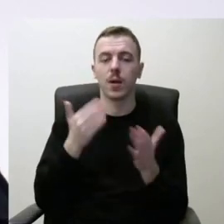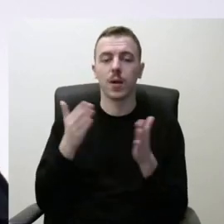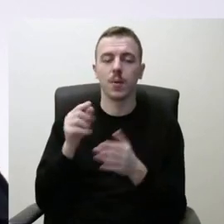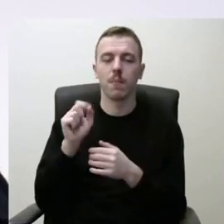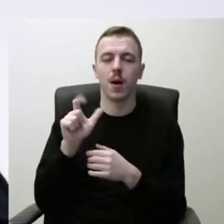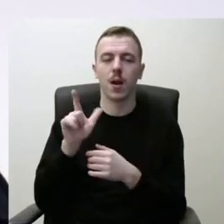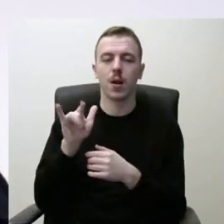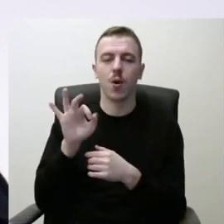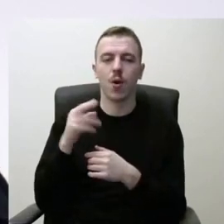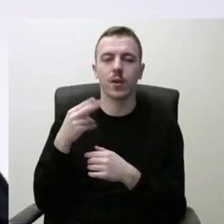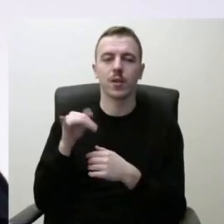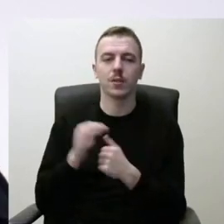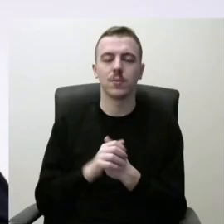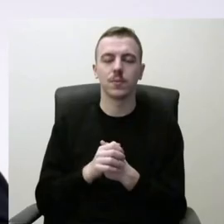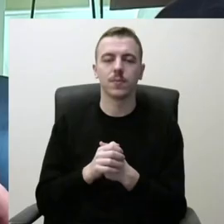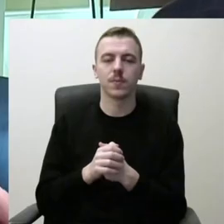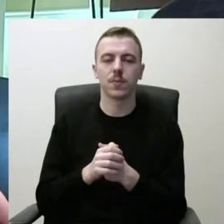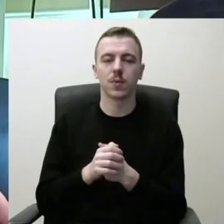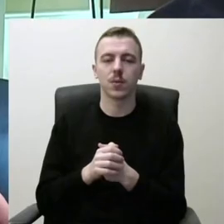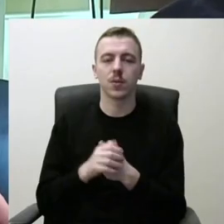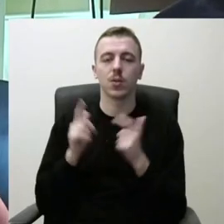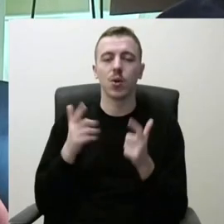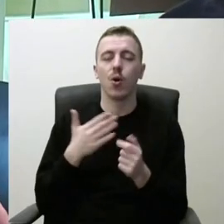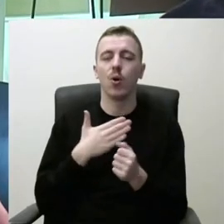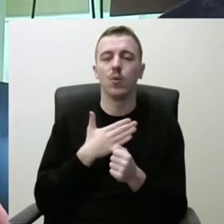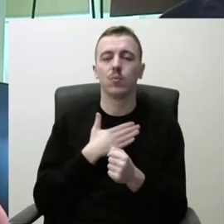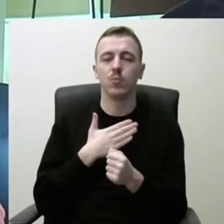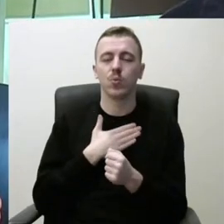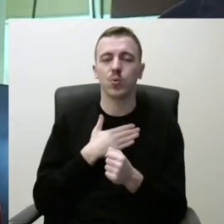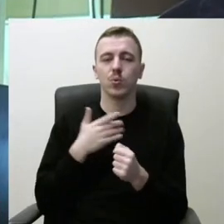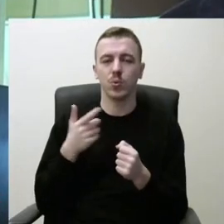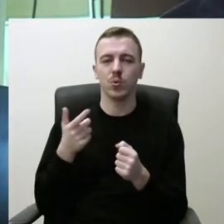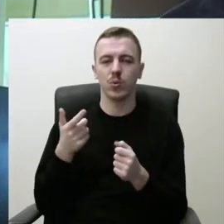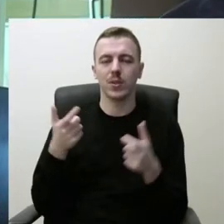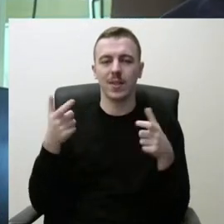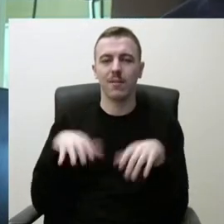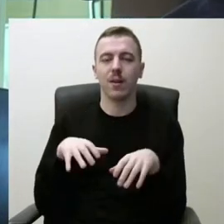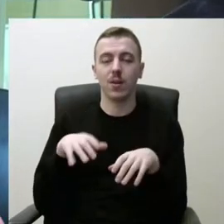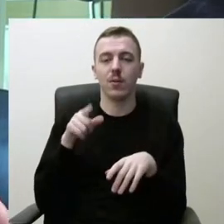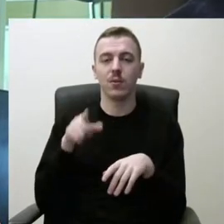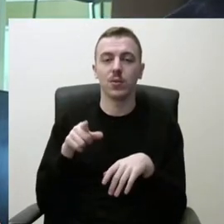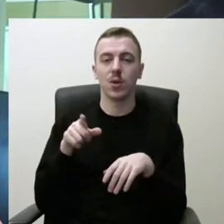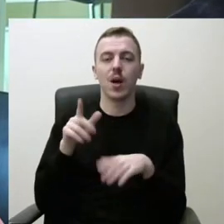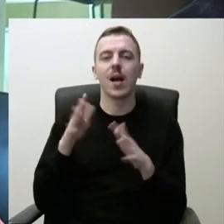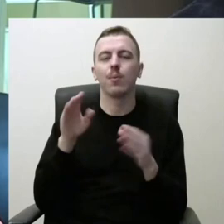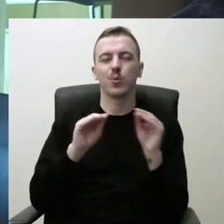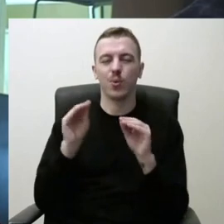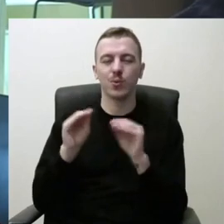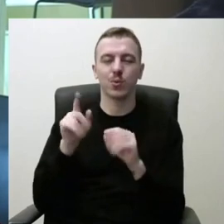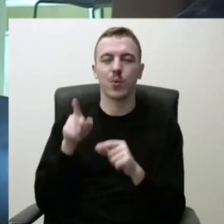Palionis. Tai iš esmės mūsų savivaldos, kaip jinai yra sukonstruota,